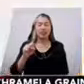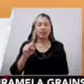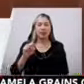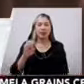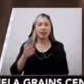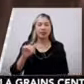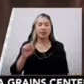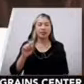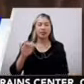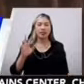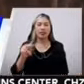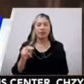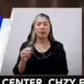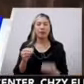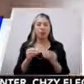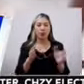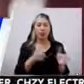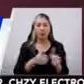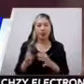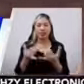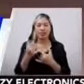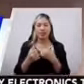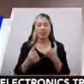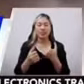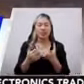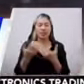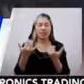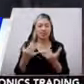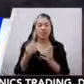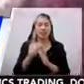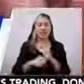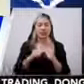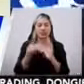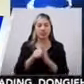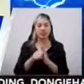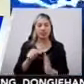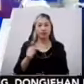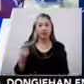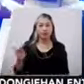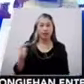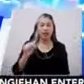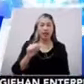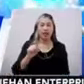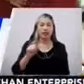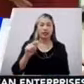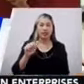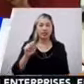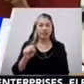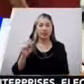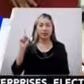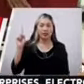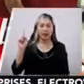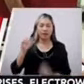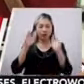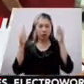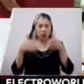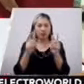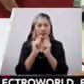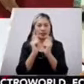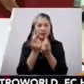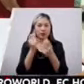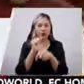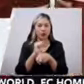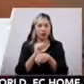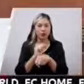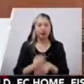ito. Ang Perpetual Altas. Teamwork ang focus. Fuego! Atas! Winowork namin na maging